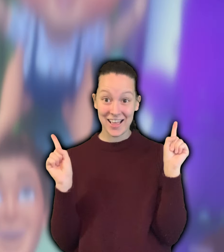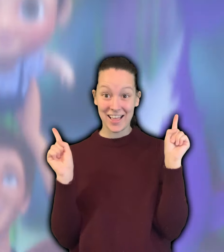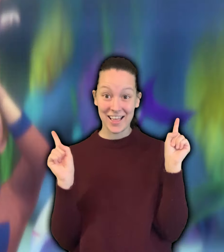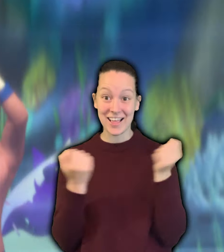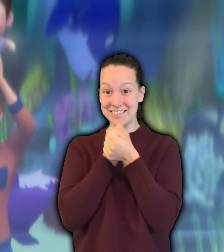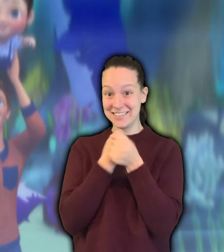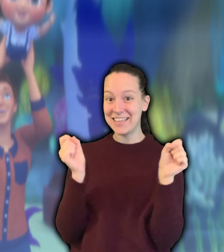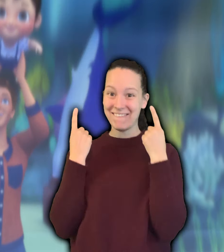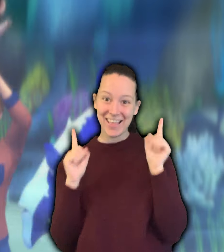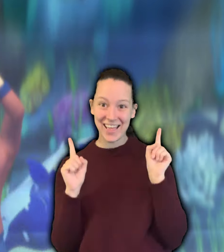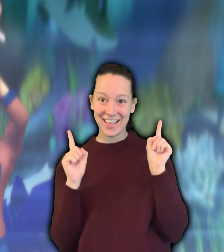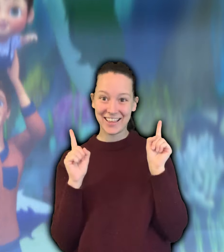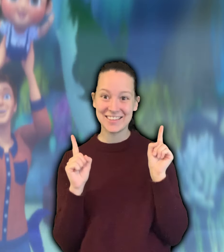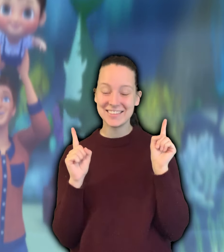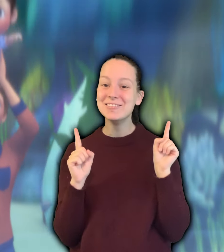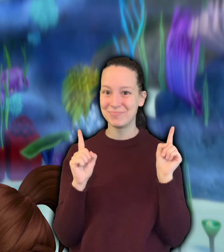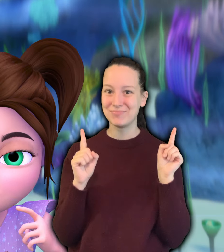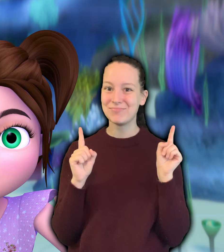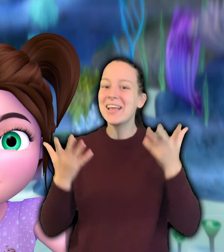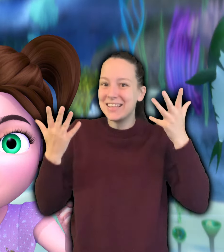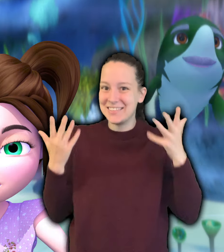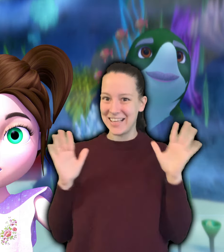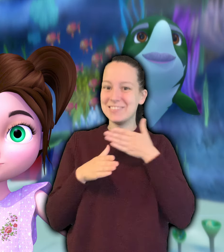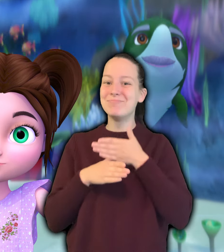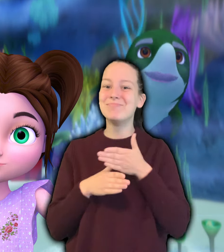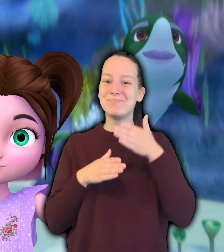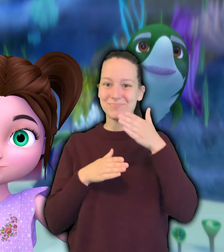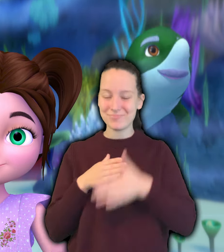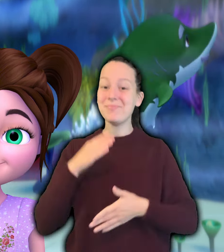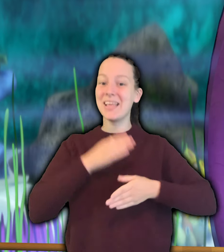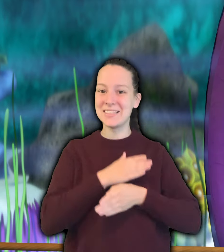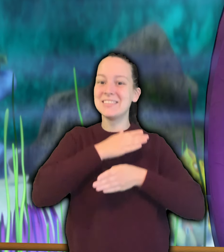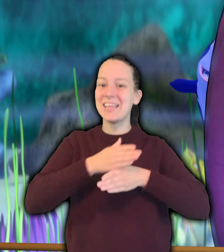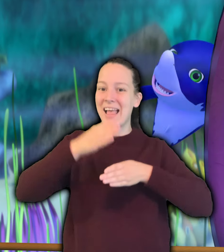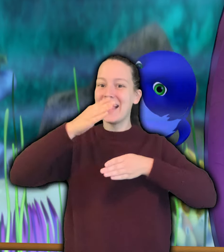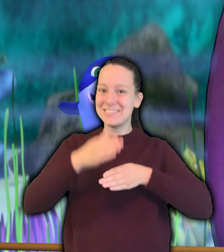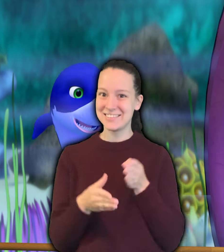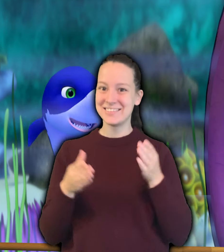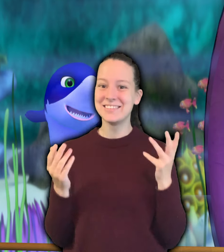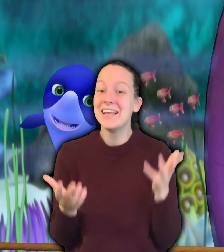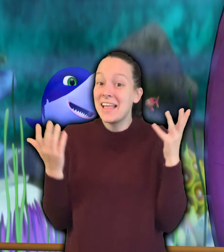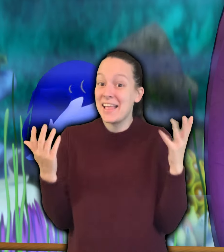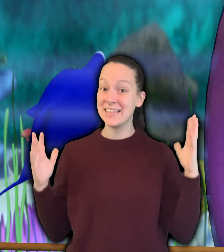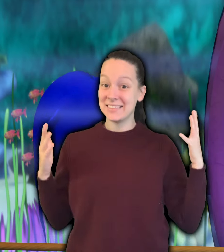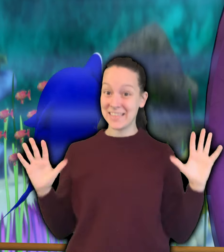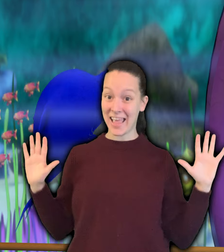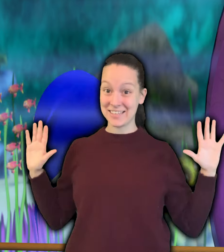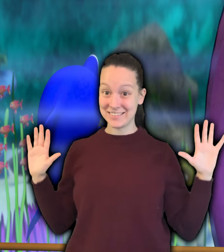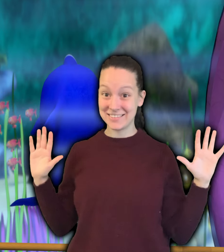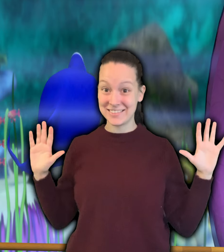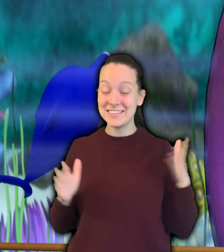安心今日も生きてる嬉